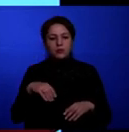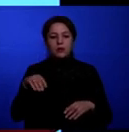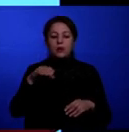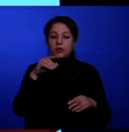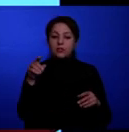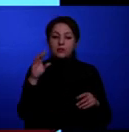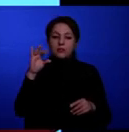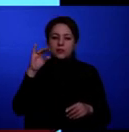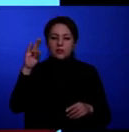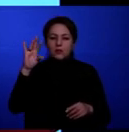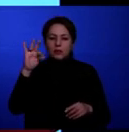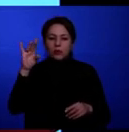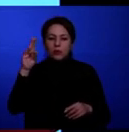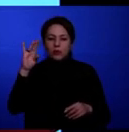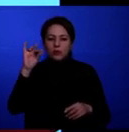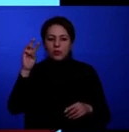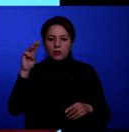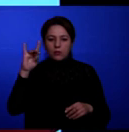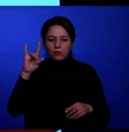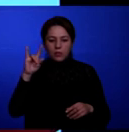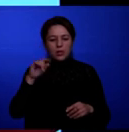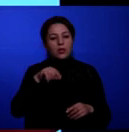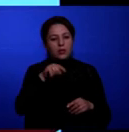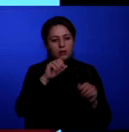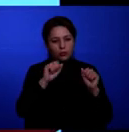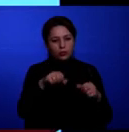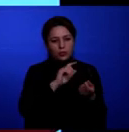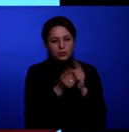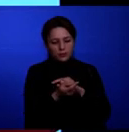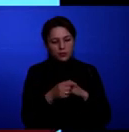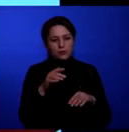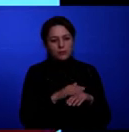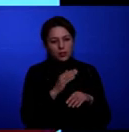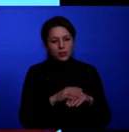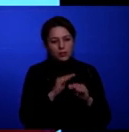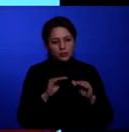потому что их можно заменить молодцы